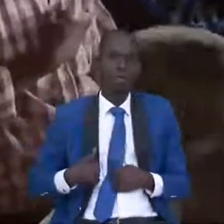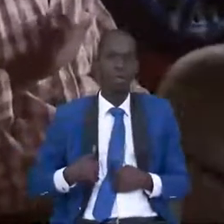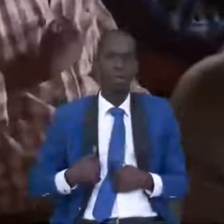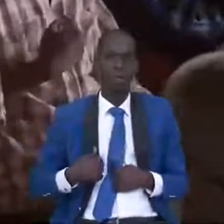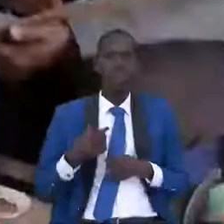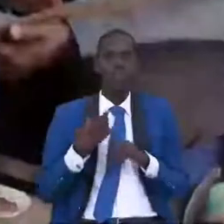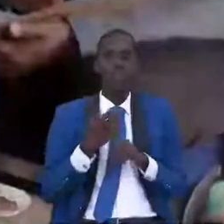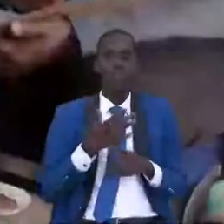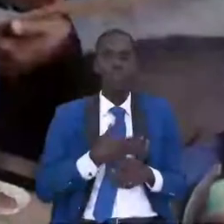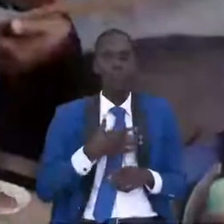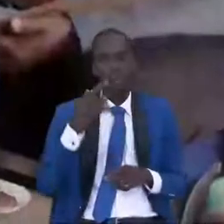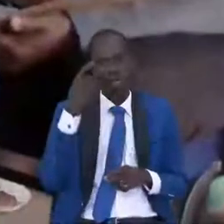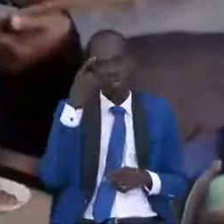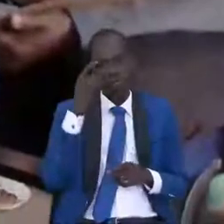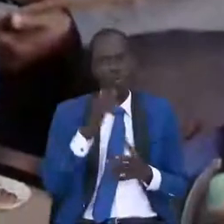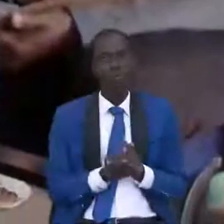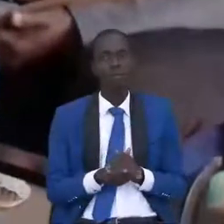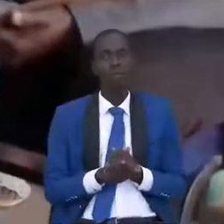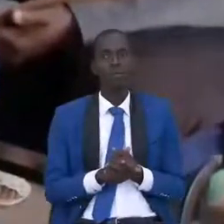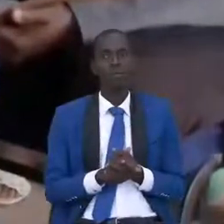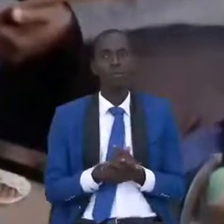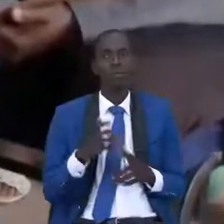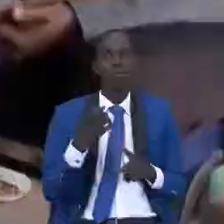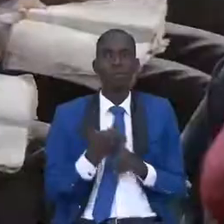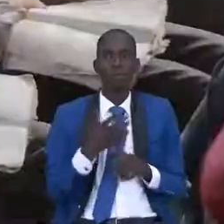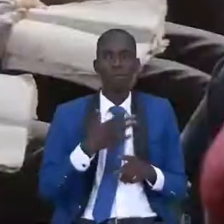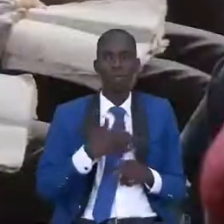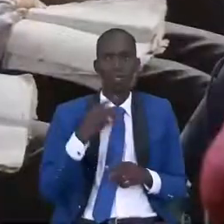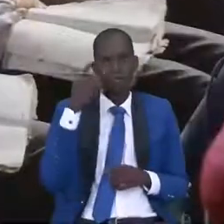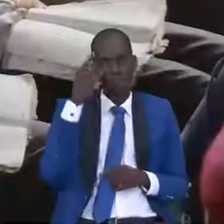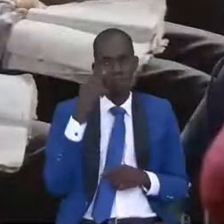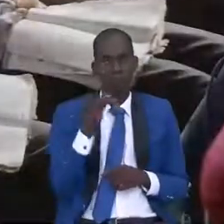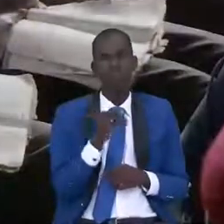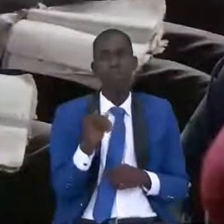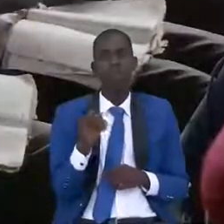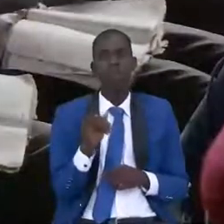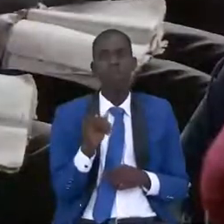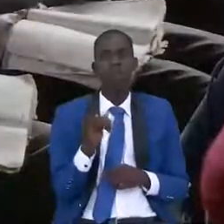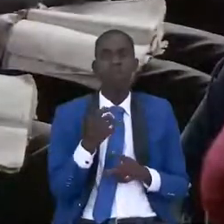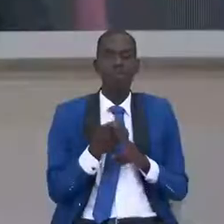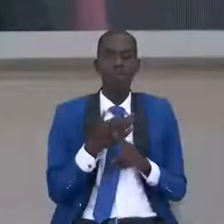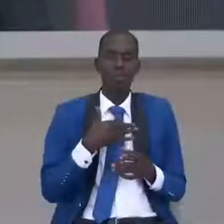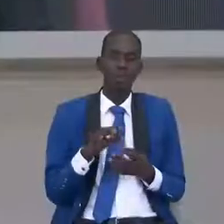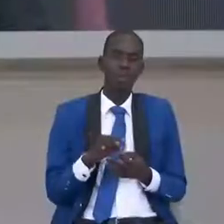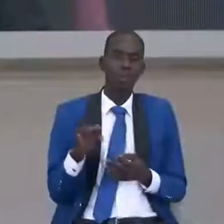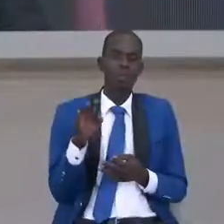de mon esprit, de ma pensée, de mon esprit.